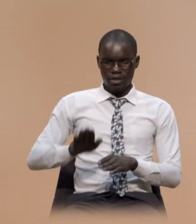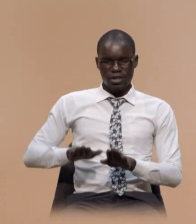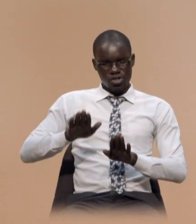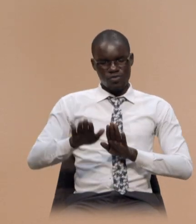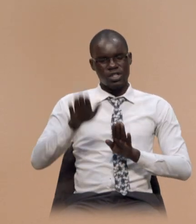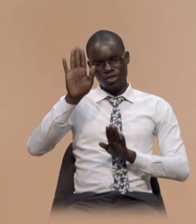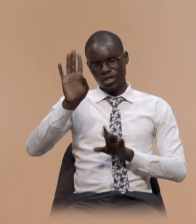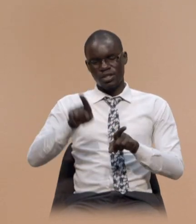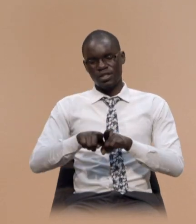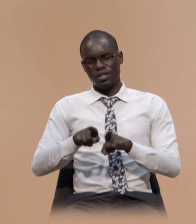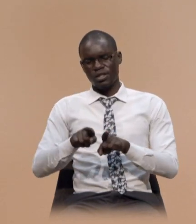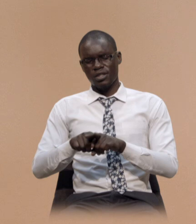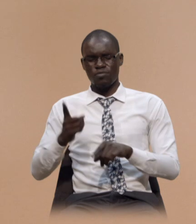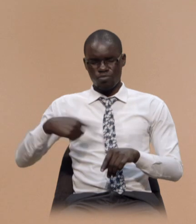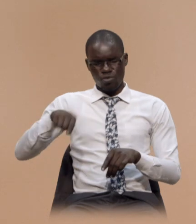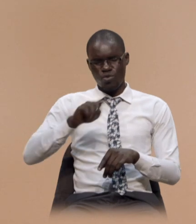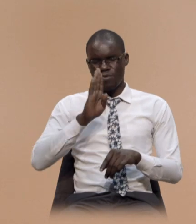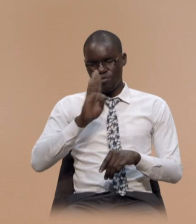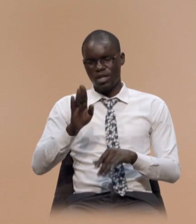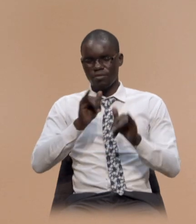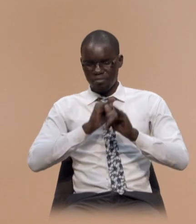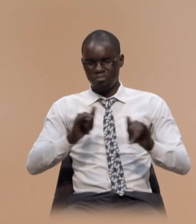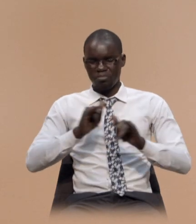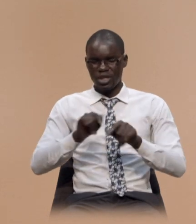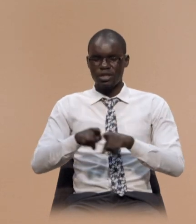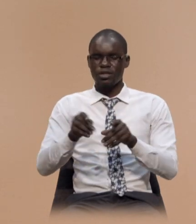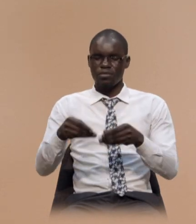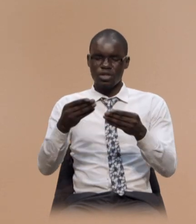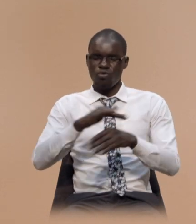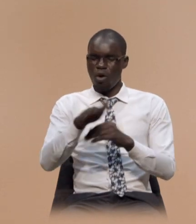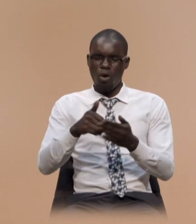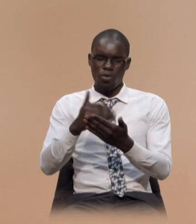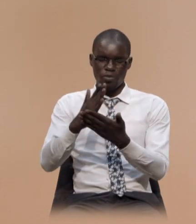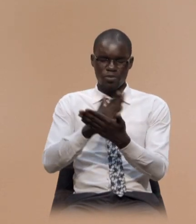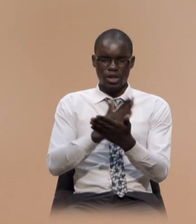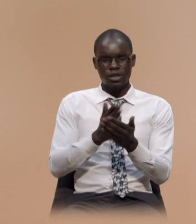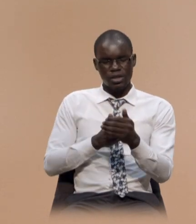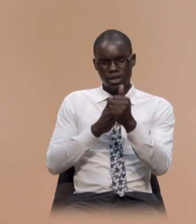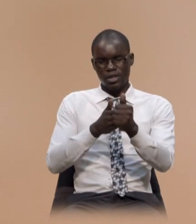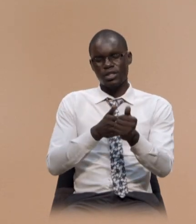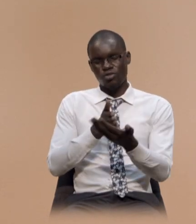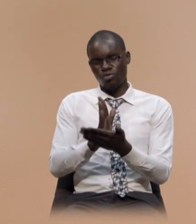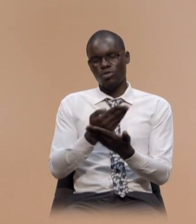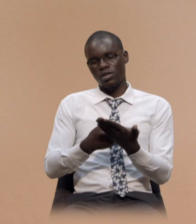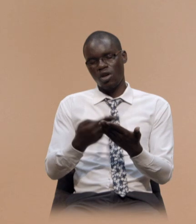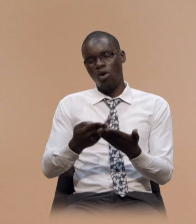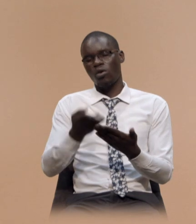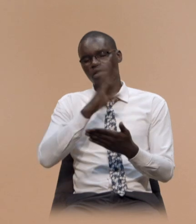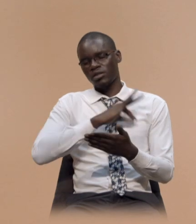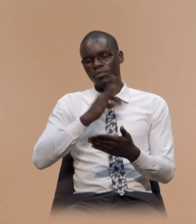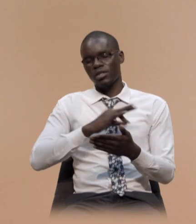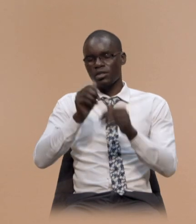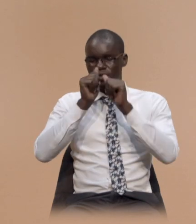tuweze kutakaswa. Vipindi vilivyo mbele yetu tunaviweka mikononi mwako, utuongoze kwa njia ya Roho yako Mtakatifu, tuweze